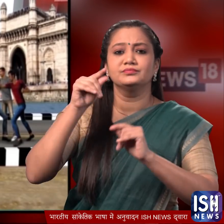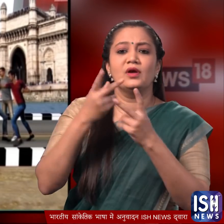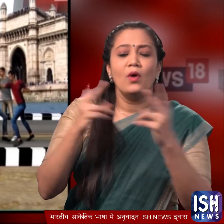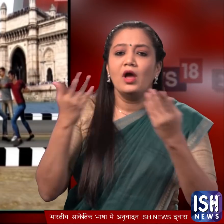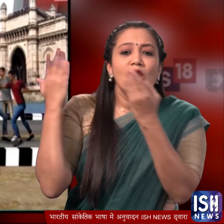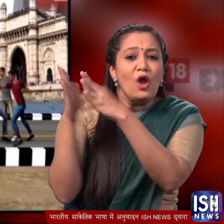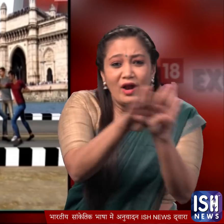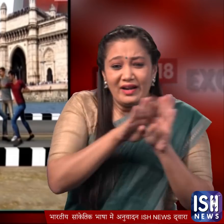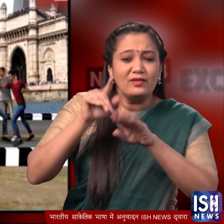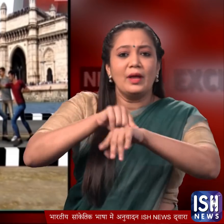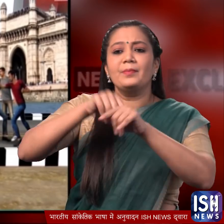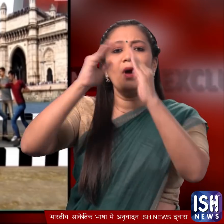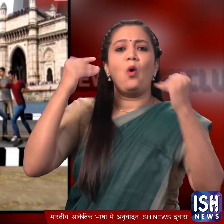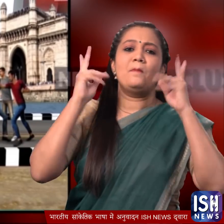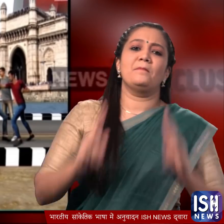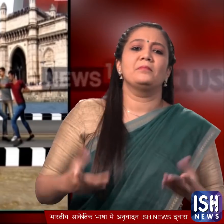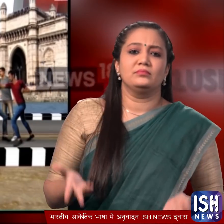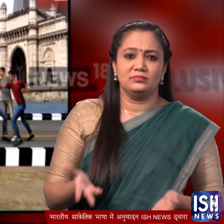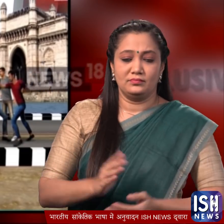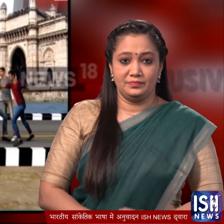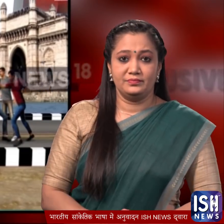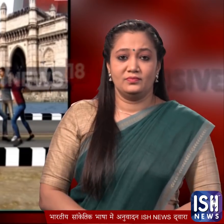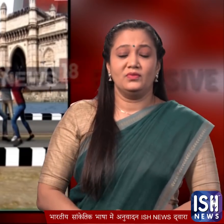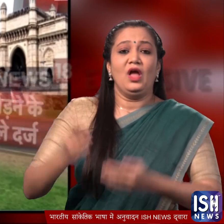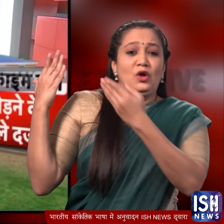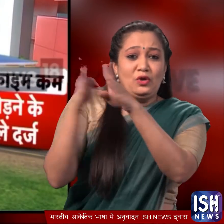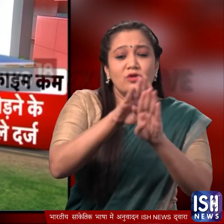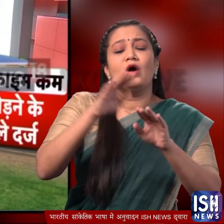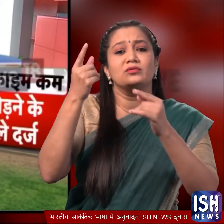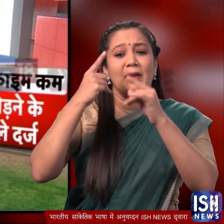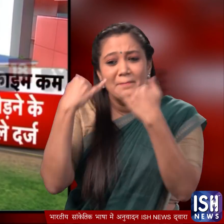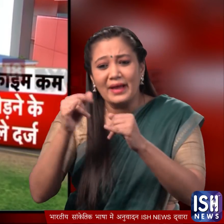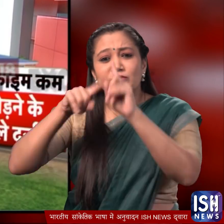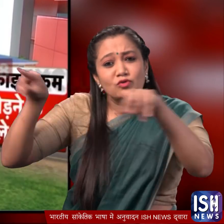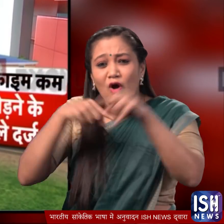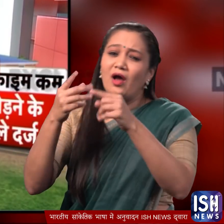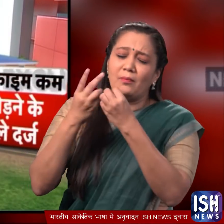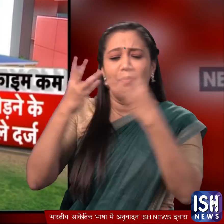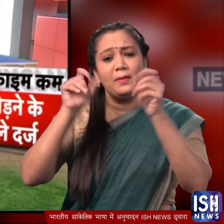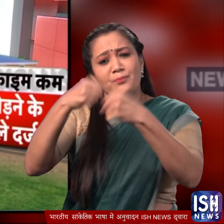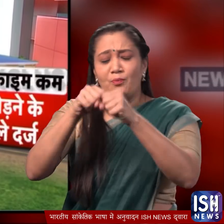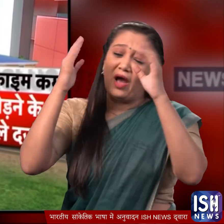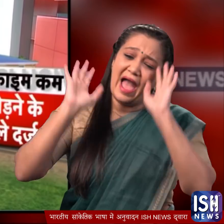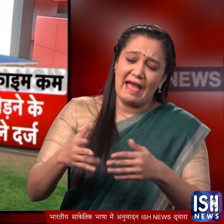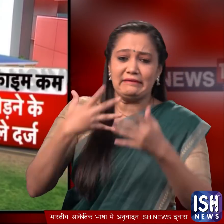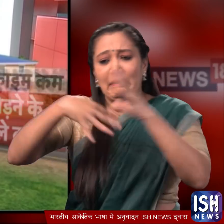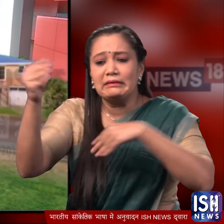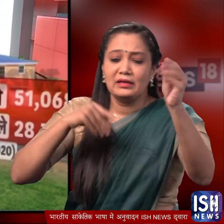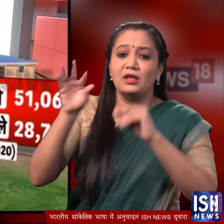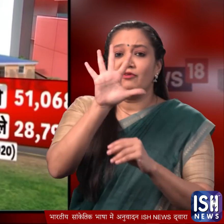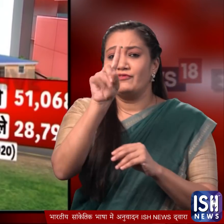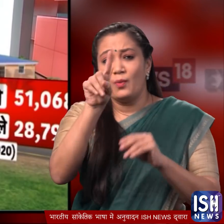वजह थी लॉकडाउन के दौरान लोगों का घर पर मौजूद रहना। हालांकि लॉकडाउन तोड़ने का अपराध मुंबई के लोगों ने खूब किया और